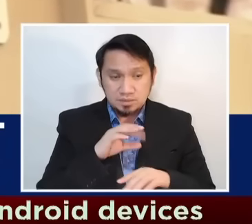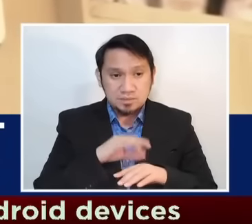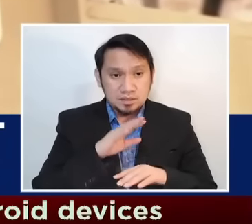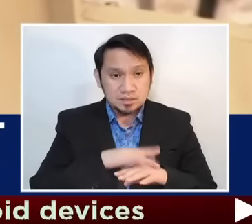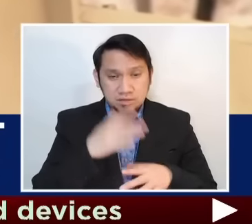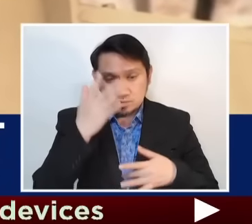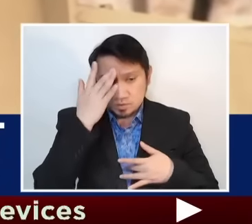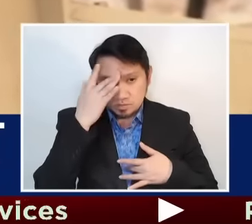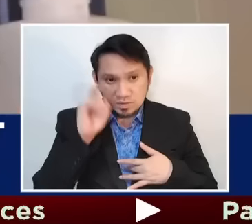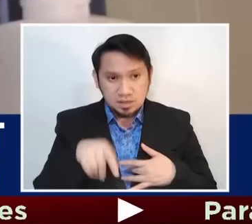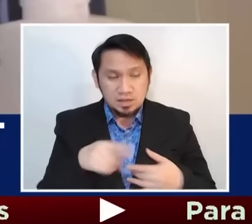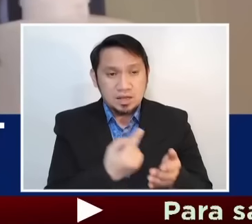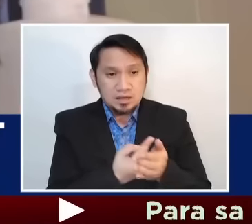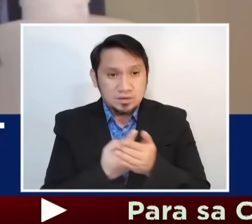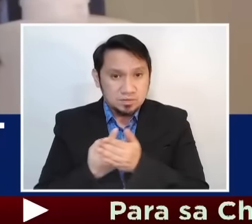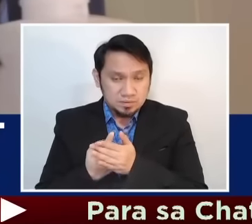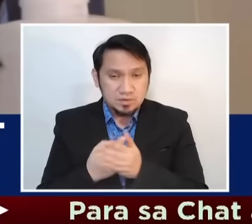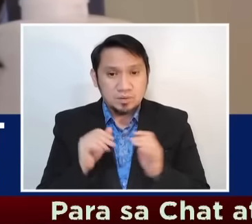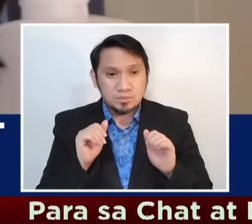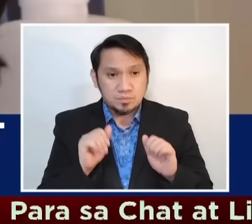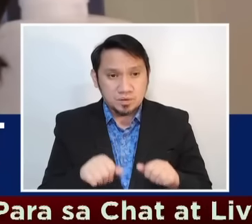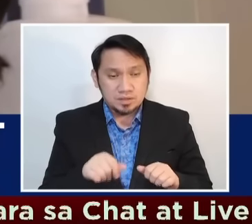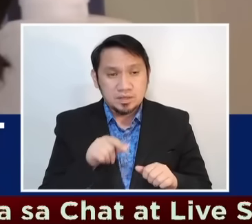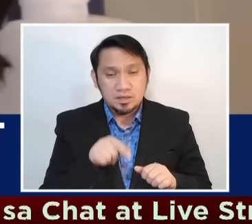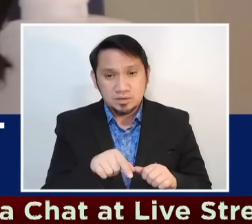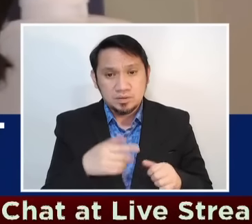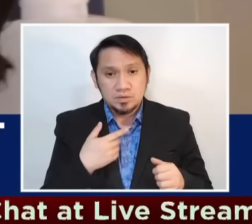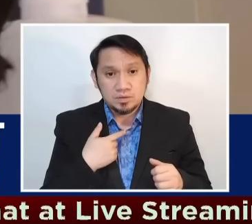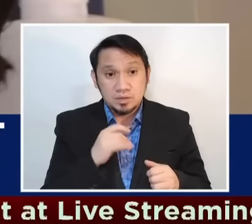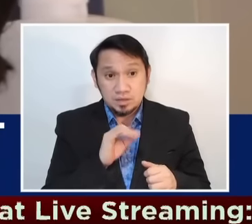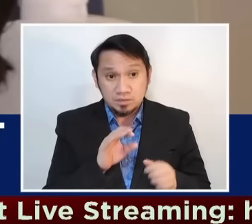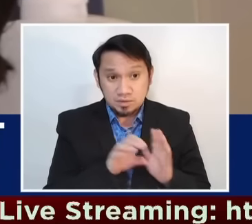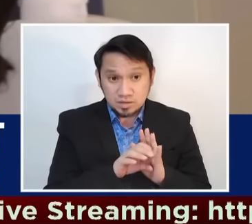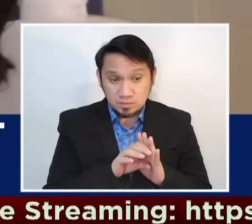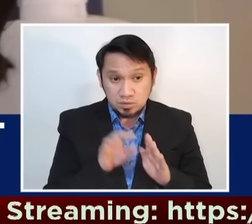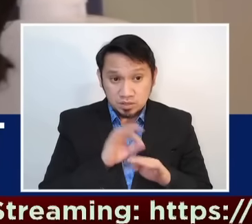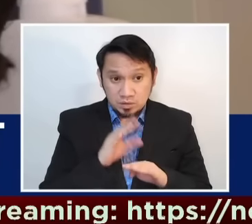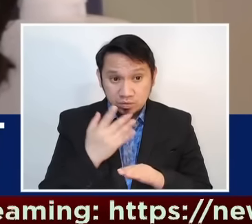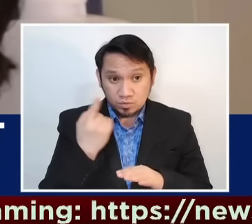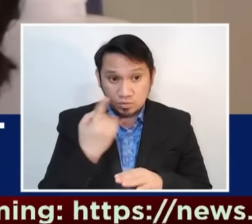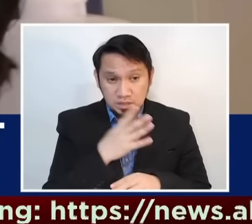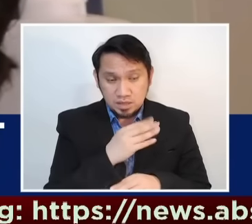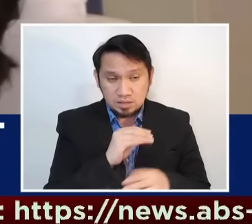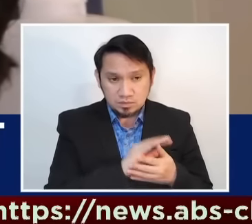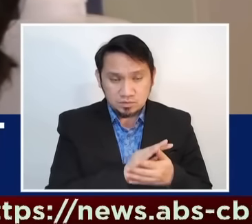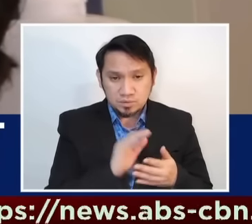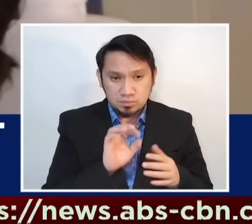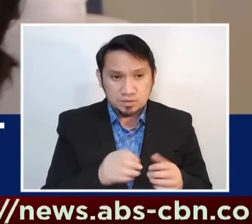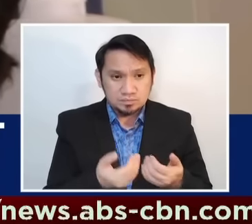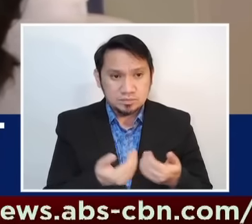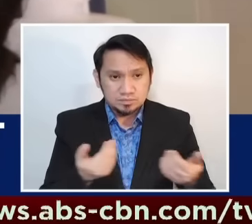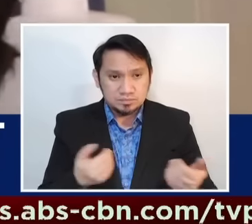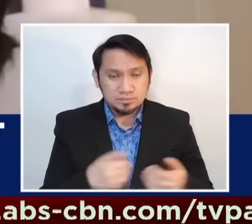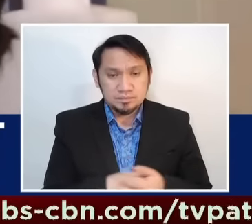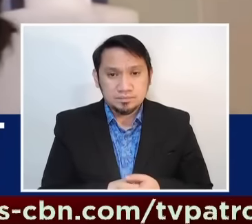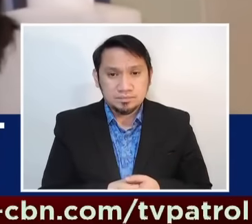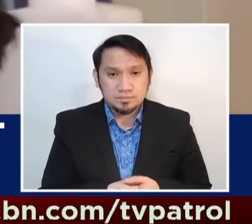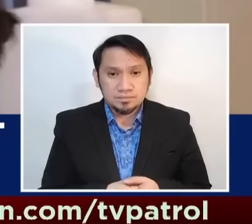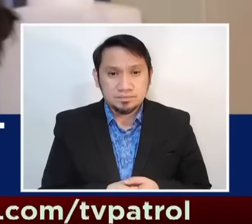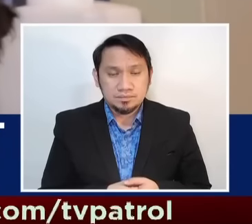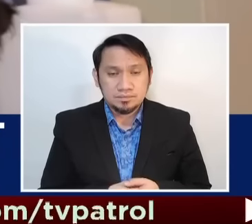ng isolation habang pwede na sa regular ward kung dengue lang ang sakit. Michael Telizo, ABS-CBN News.